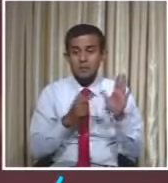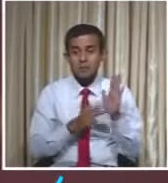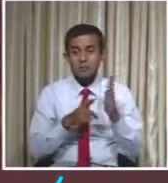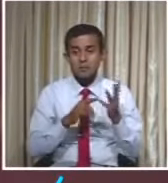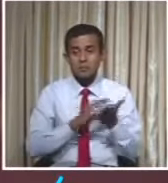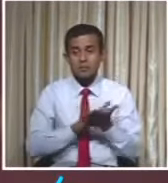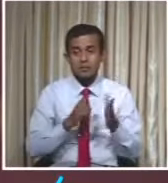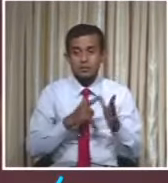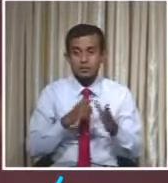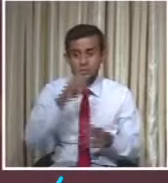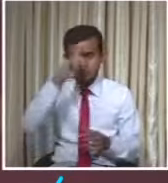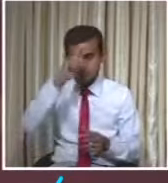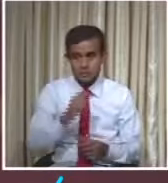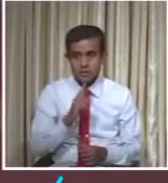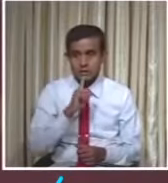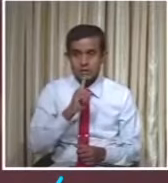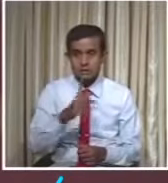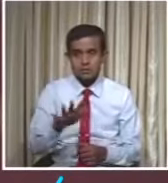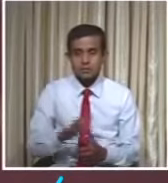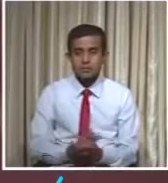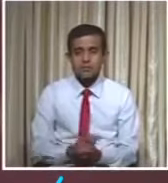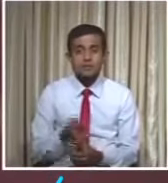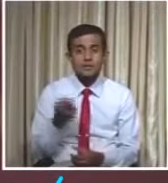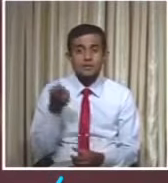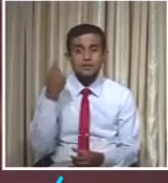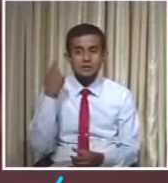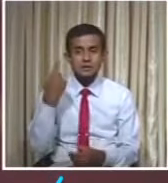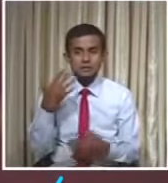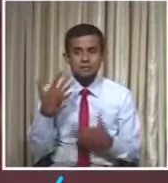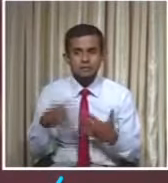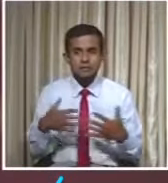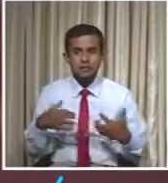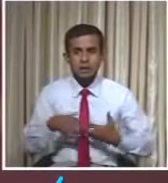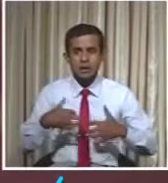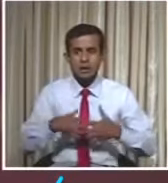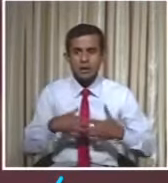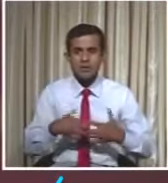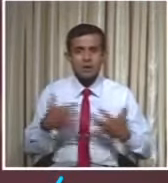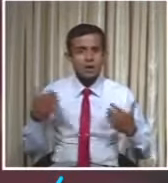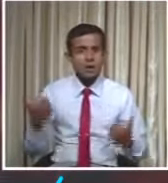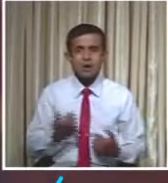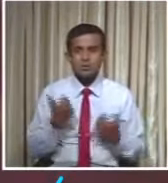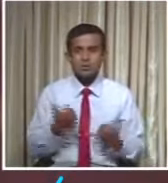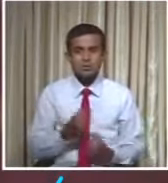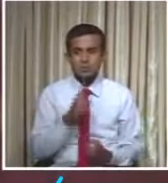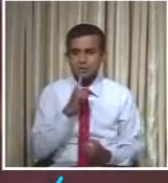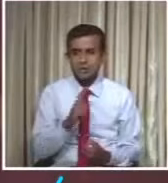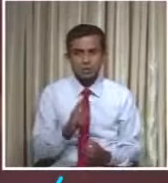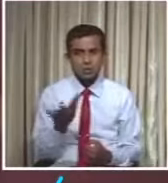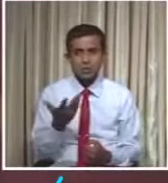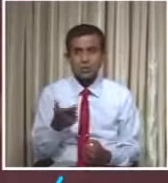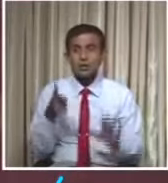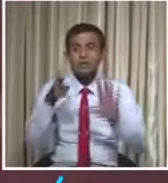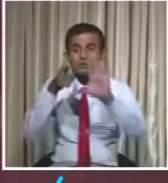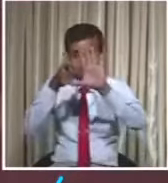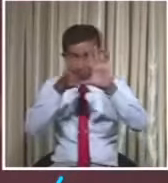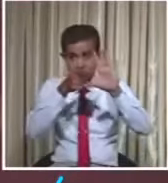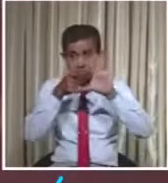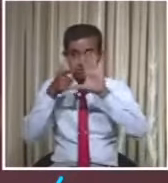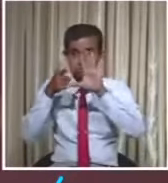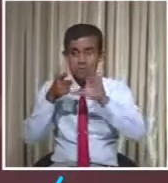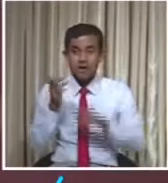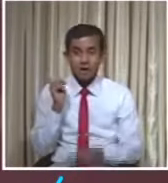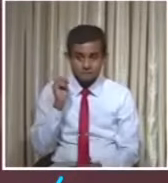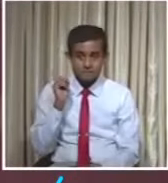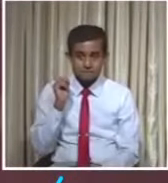मत प्रकाश केलवा ये अतिविच सिद्धियन अम तुम की अनुने वीडियो सलैती